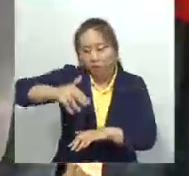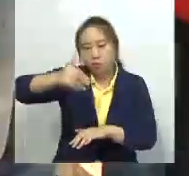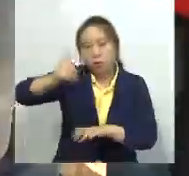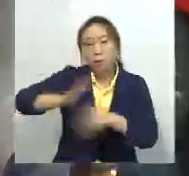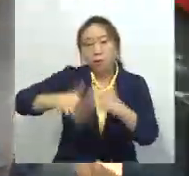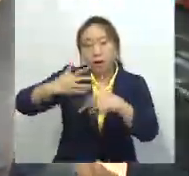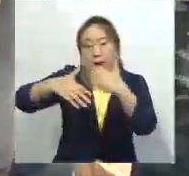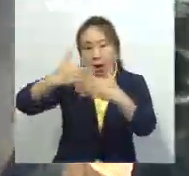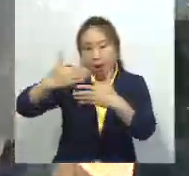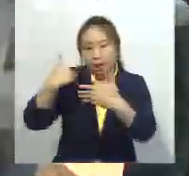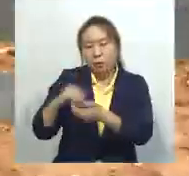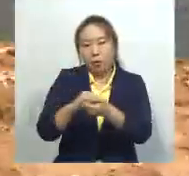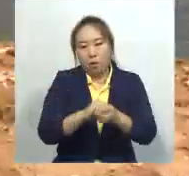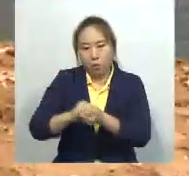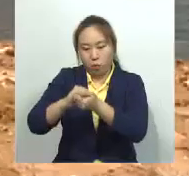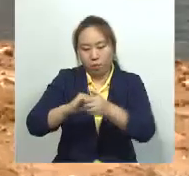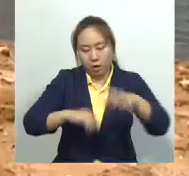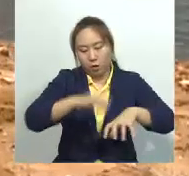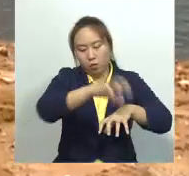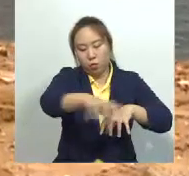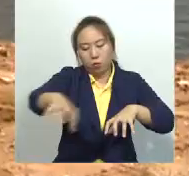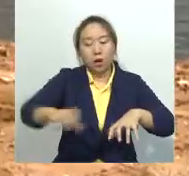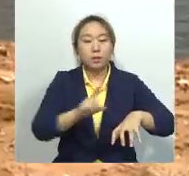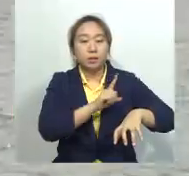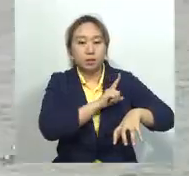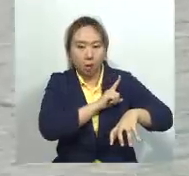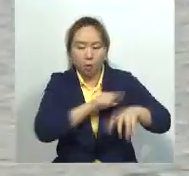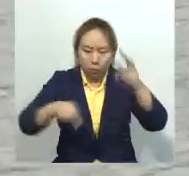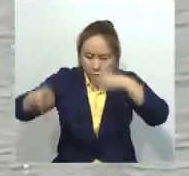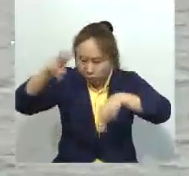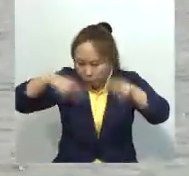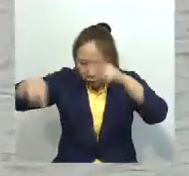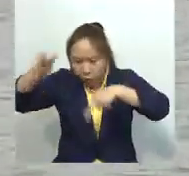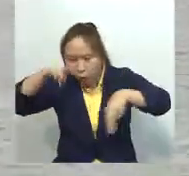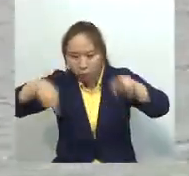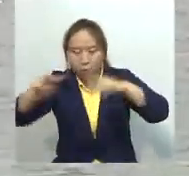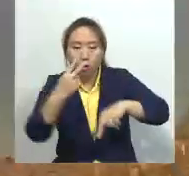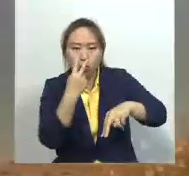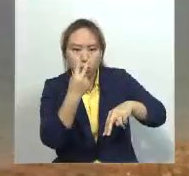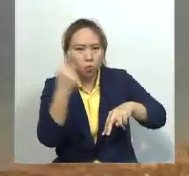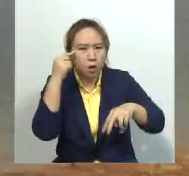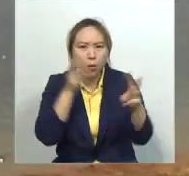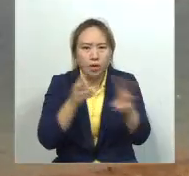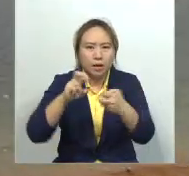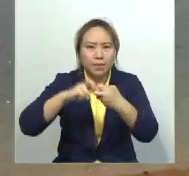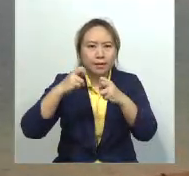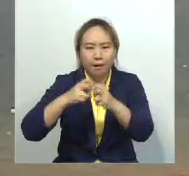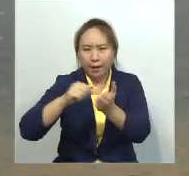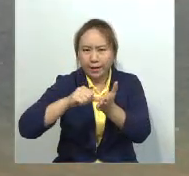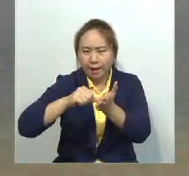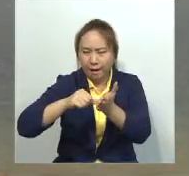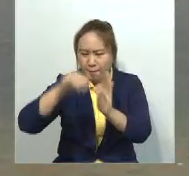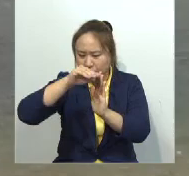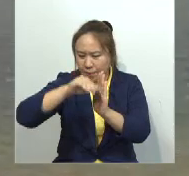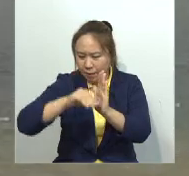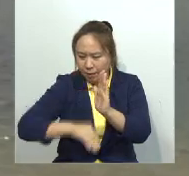ได้บูรณาการความร่วมมือกับหน่วยงานที่เกี่ยวข้องเร่งสำรวจพื้นที่เพื่อหาแนวทางในการแก้ไขปัญหาอย่างเป็นระบบ